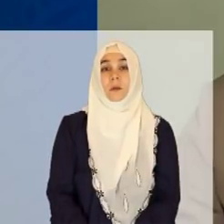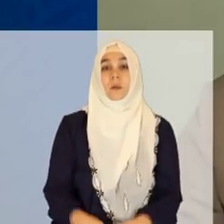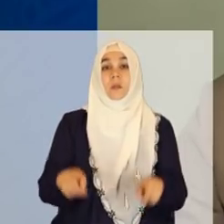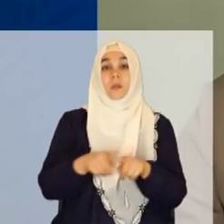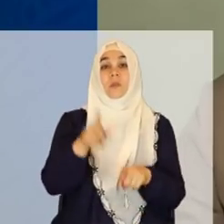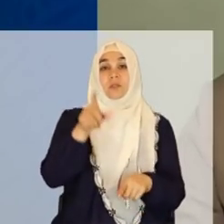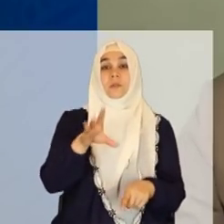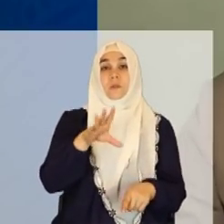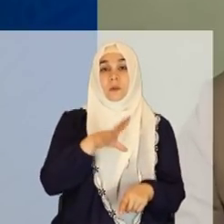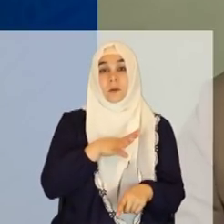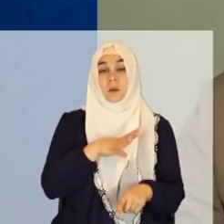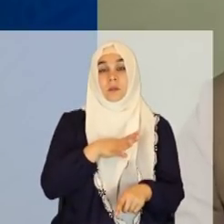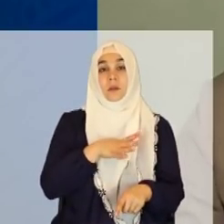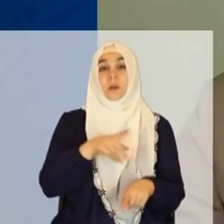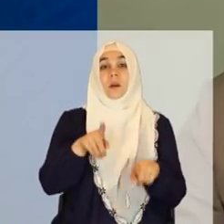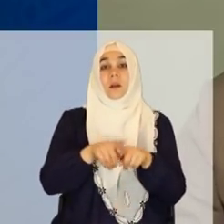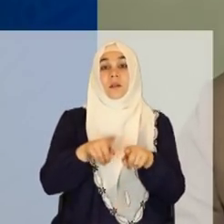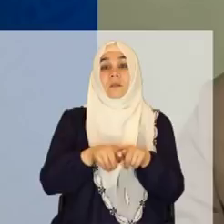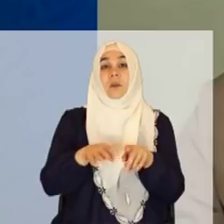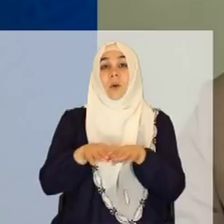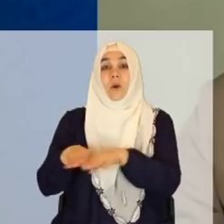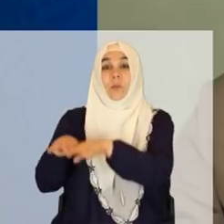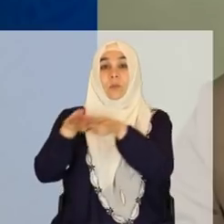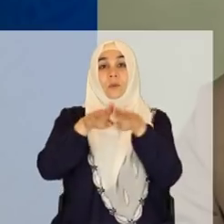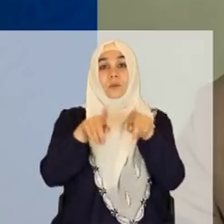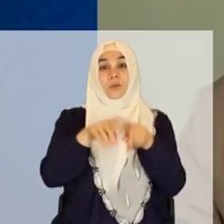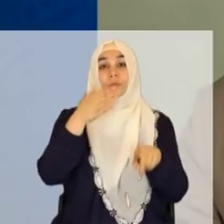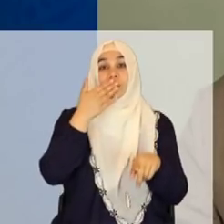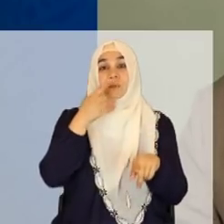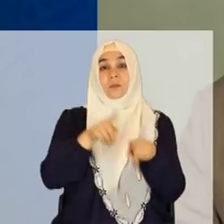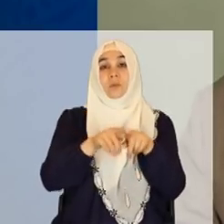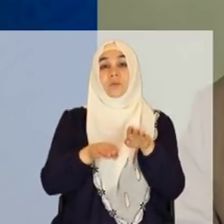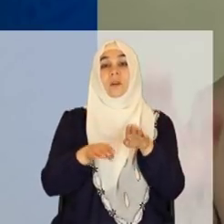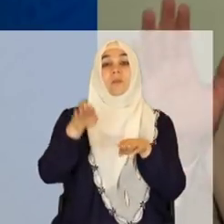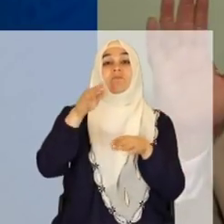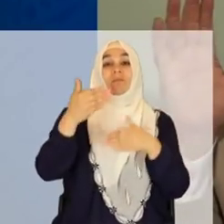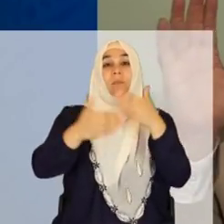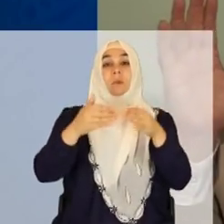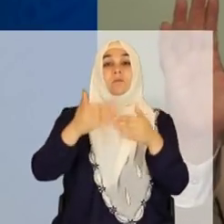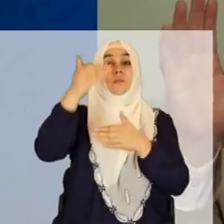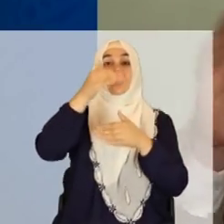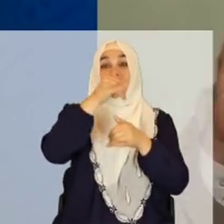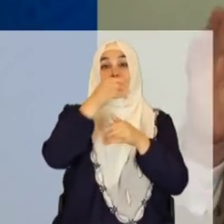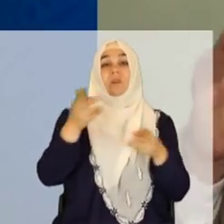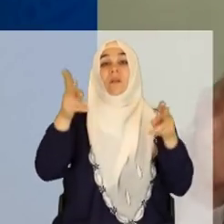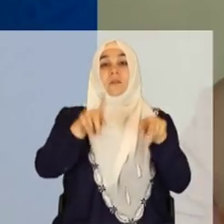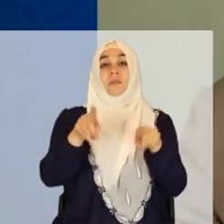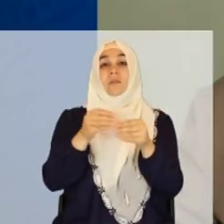Demak, bu odam haligi ommani ro'zasidan bir pog'ona ham yuqoriga ko'tarilmaydi. Tamom.